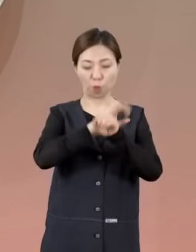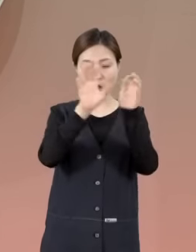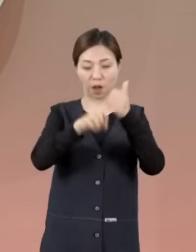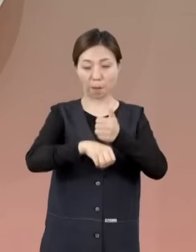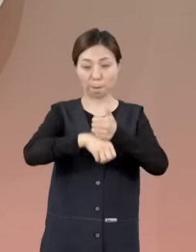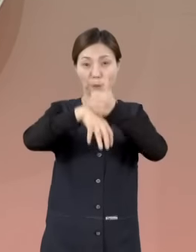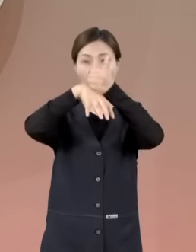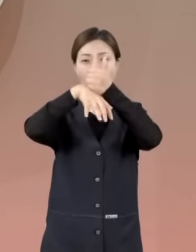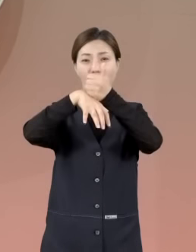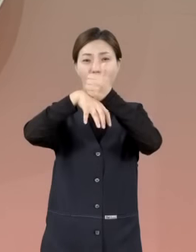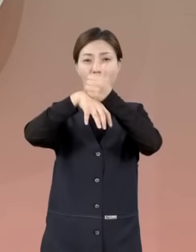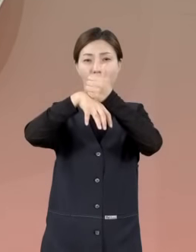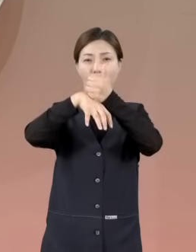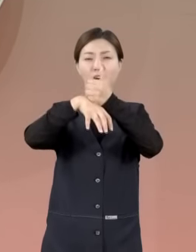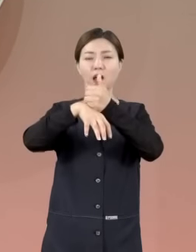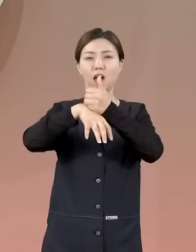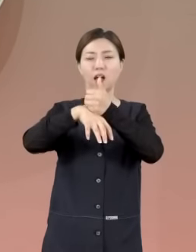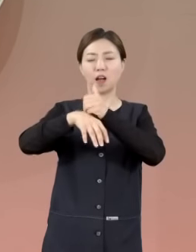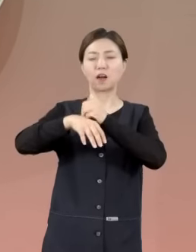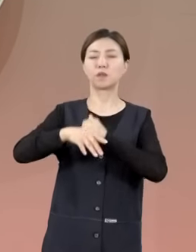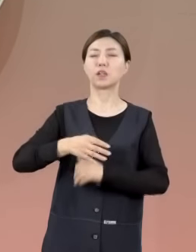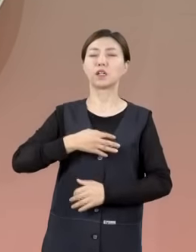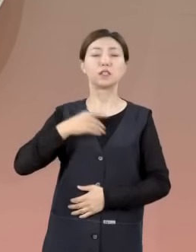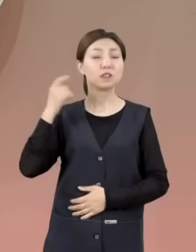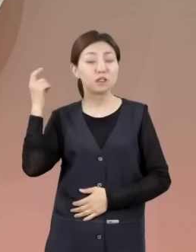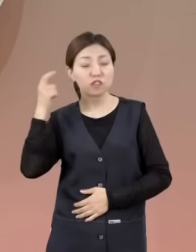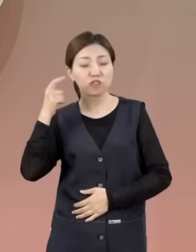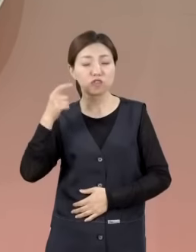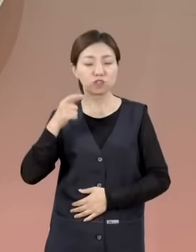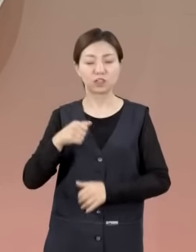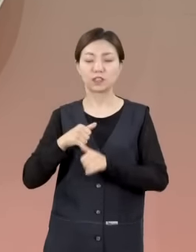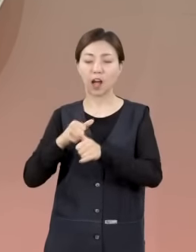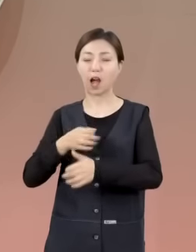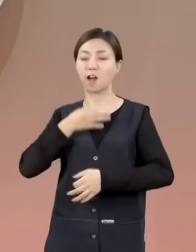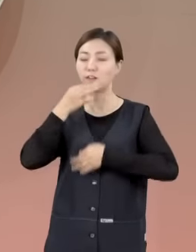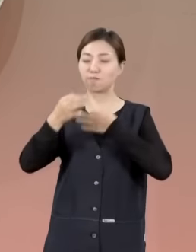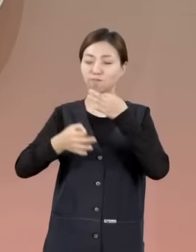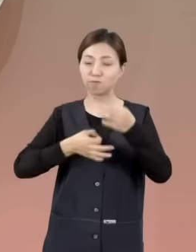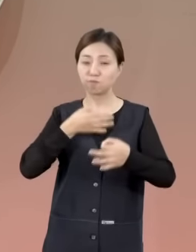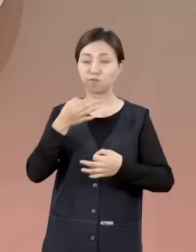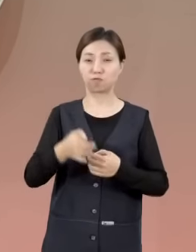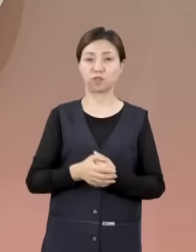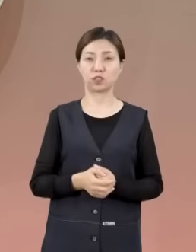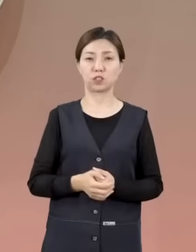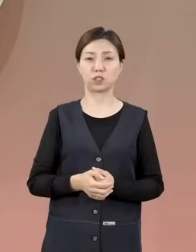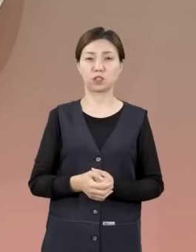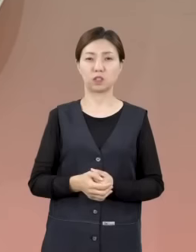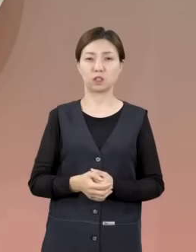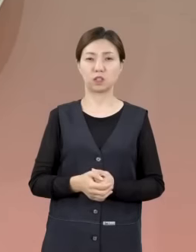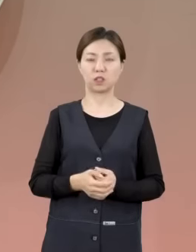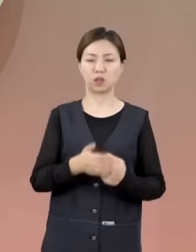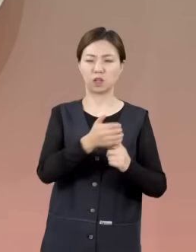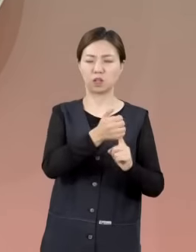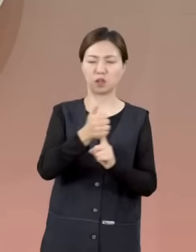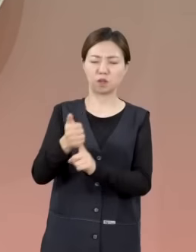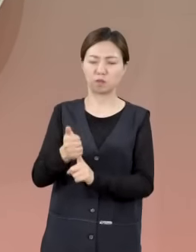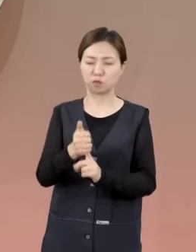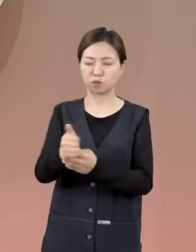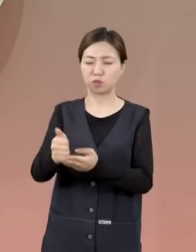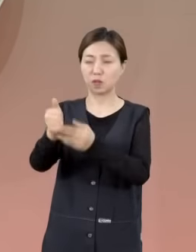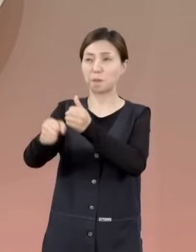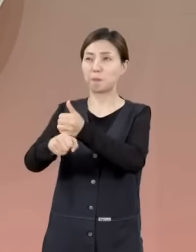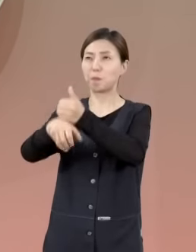관세보살 염불을 듣고 따라 부르시면서 불보살님을